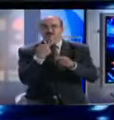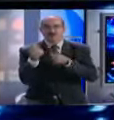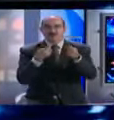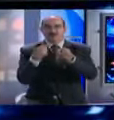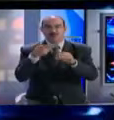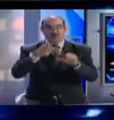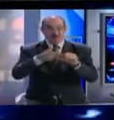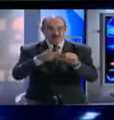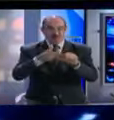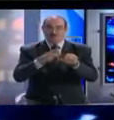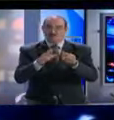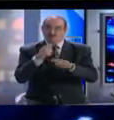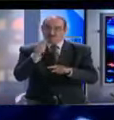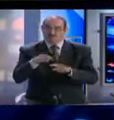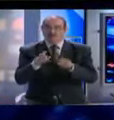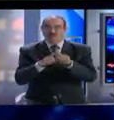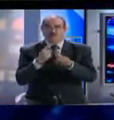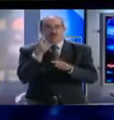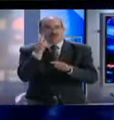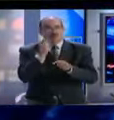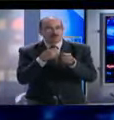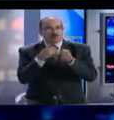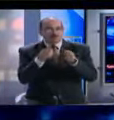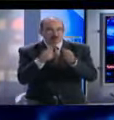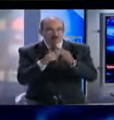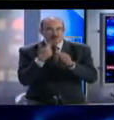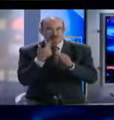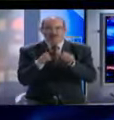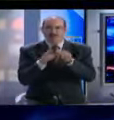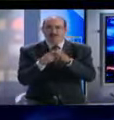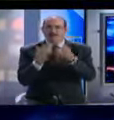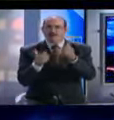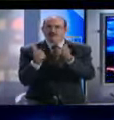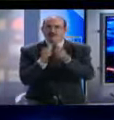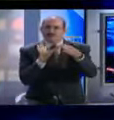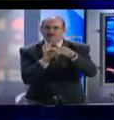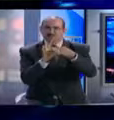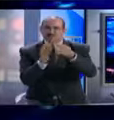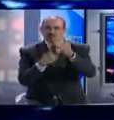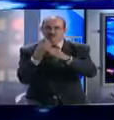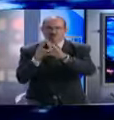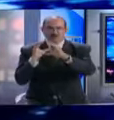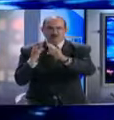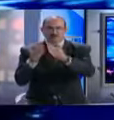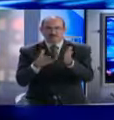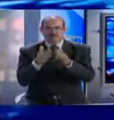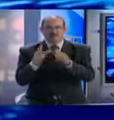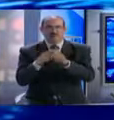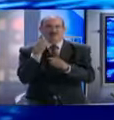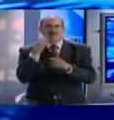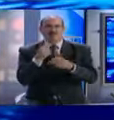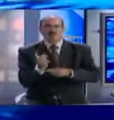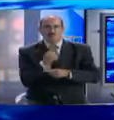للوقود بعين الاعتبار لترشيد استيراد المركبات الجديدة ألا تتجاوز سعة